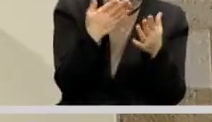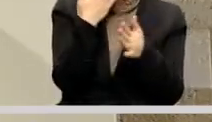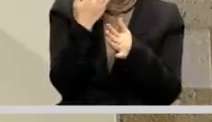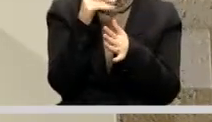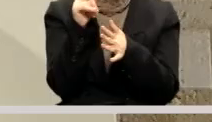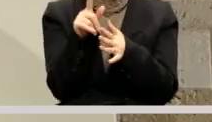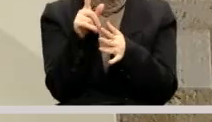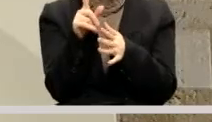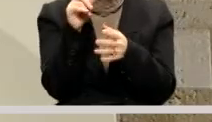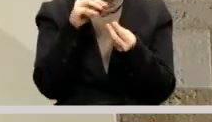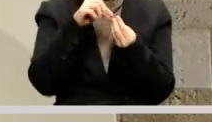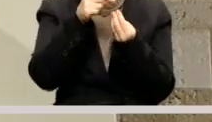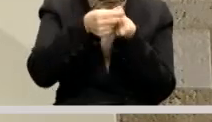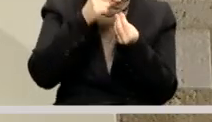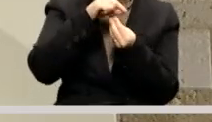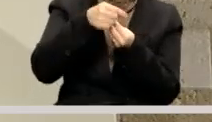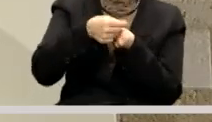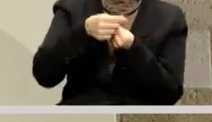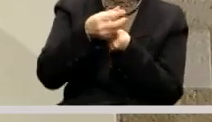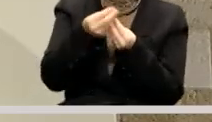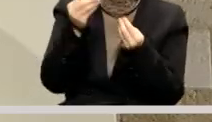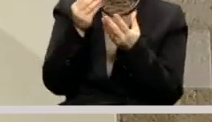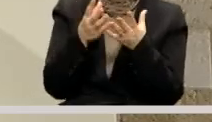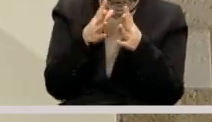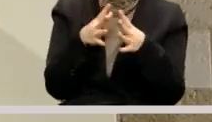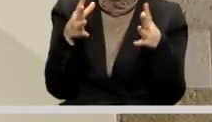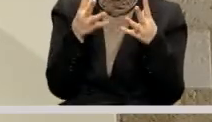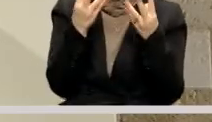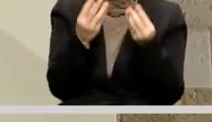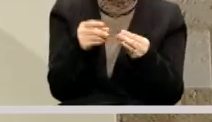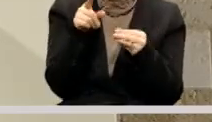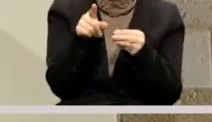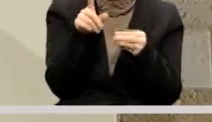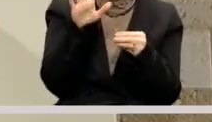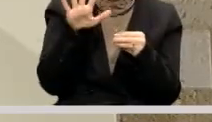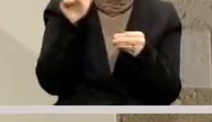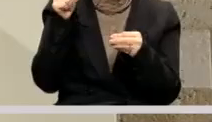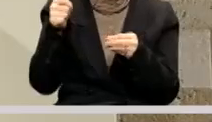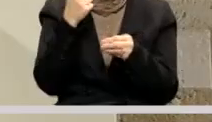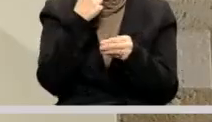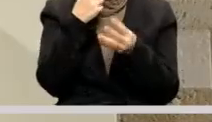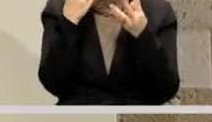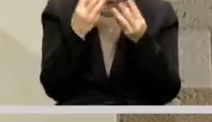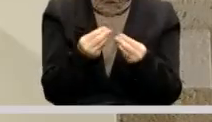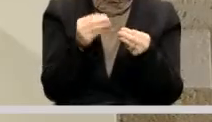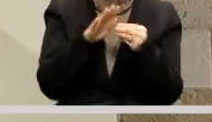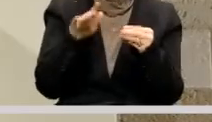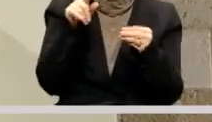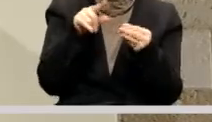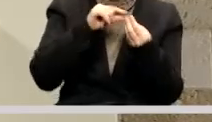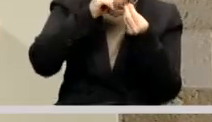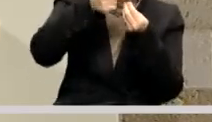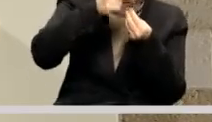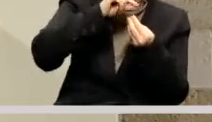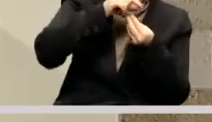muz örneğin 5-6 yaşındaki bir çocuk için büyük bir porsiyonken, hani bunun yarısı kadar yeterliyken biz istiyoruz ki bunun hepsini yesin. Bu